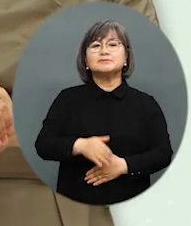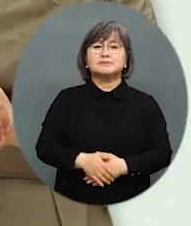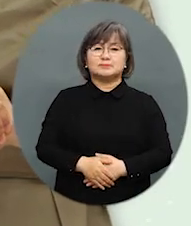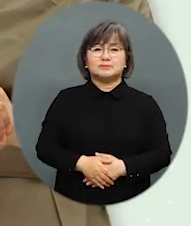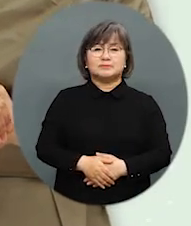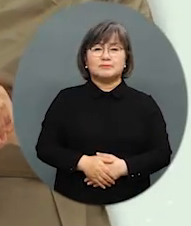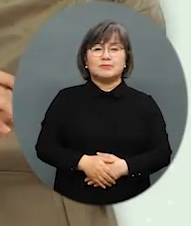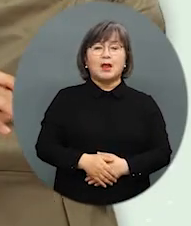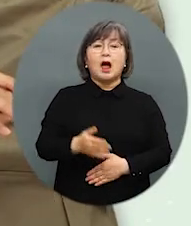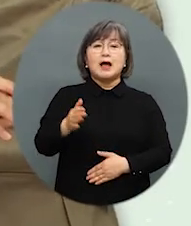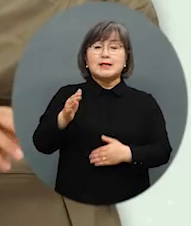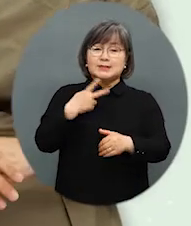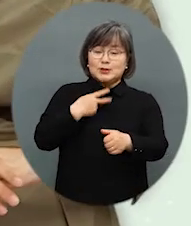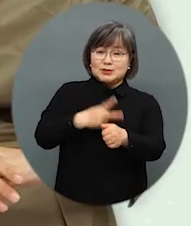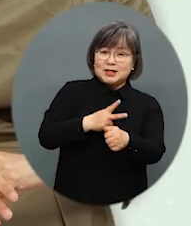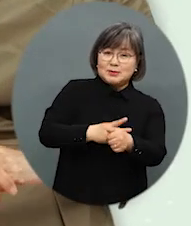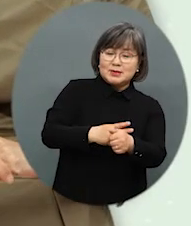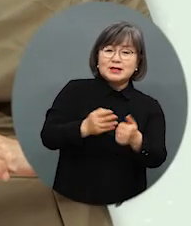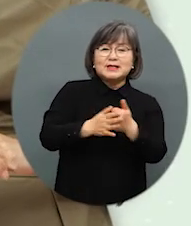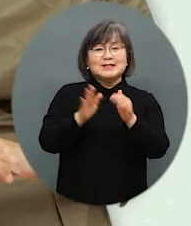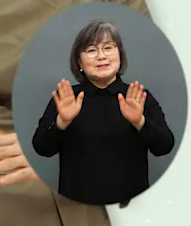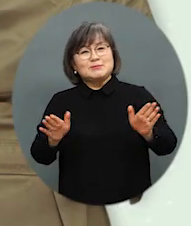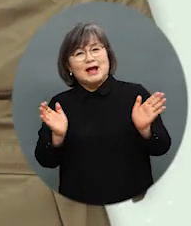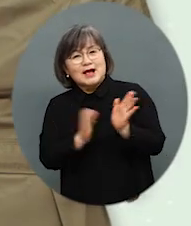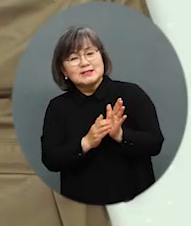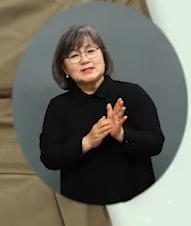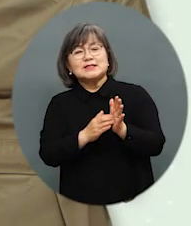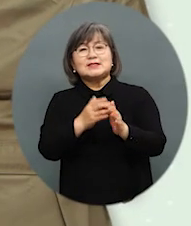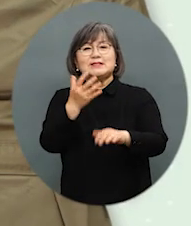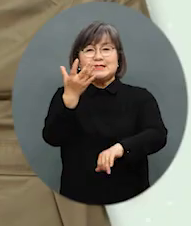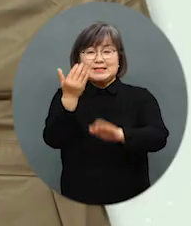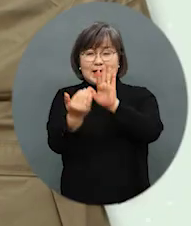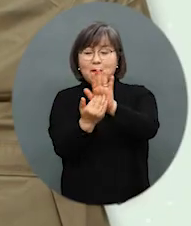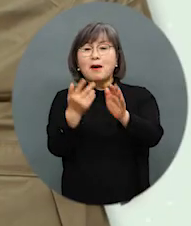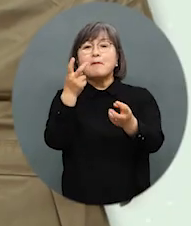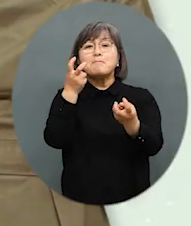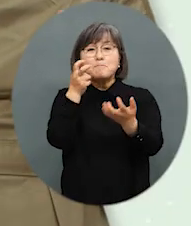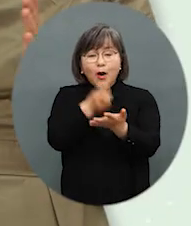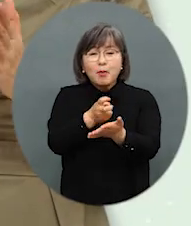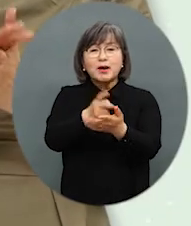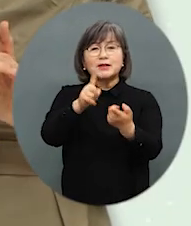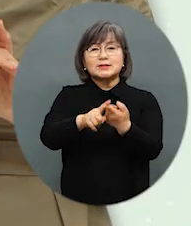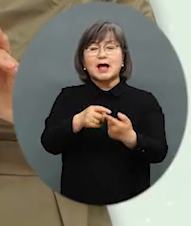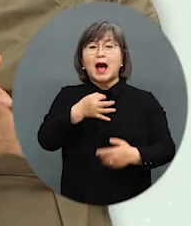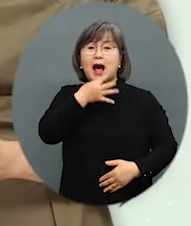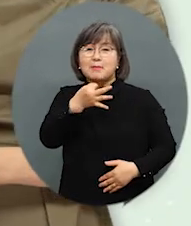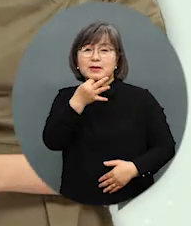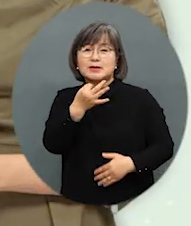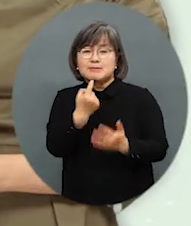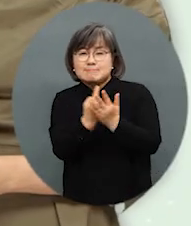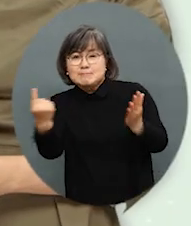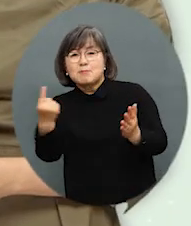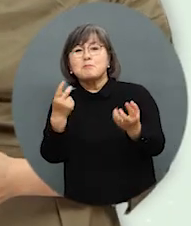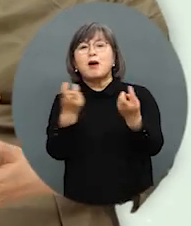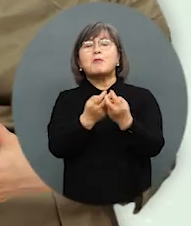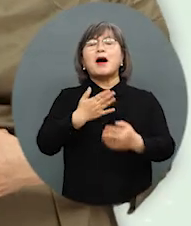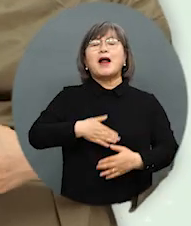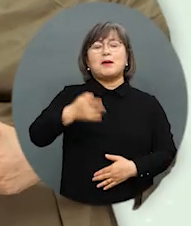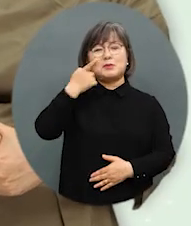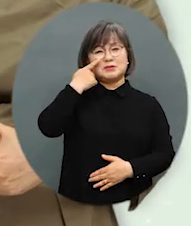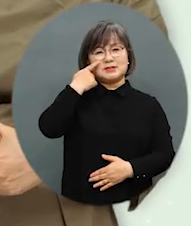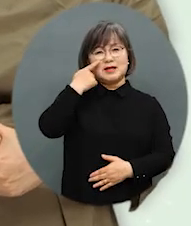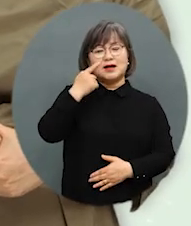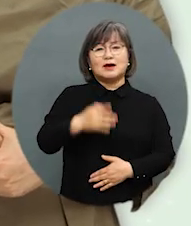있습니다. 자, 선생님이 지금까지 말한 예방법을 기초로 감기로부터 현명하게 탈출하는